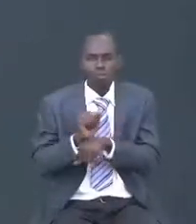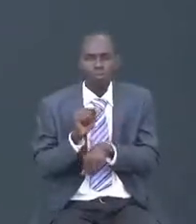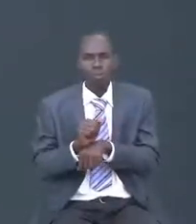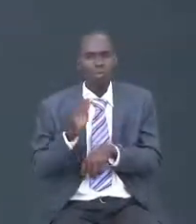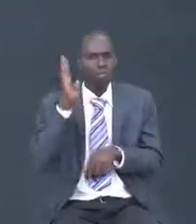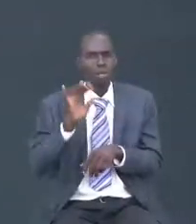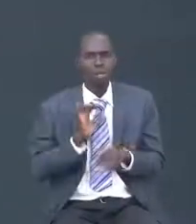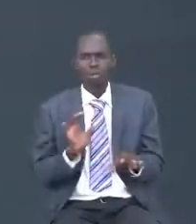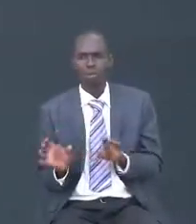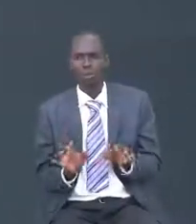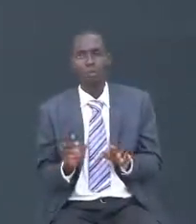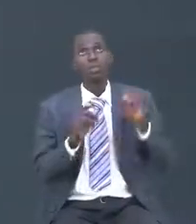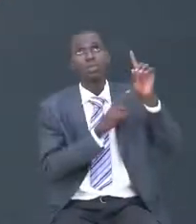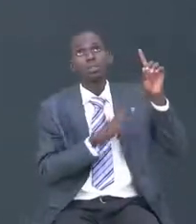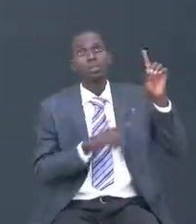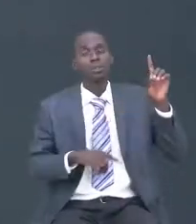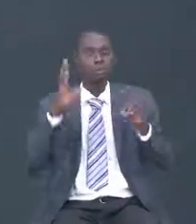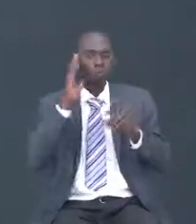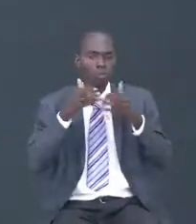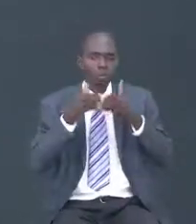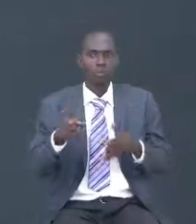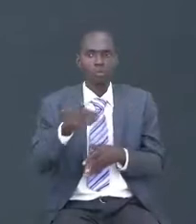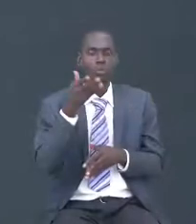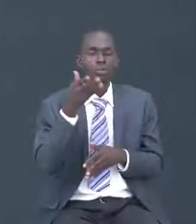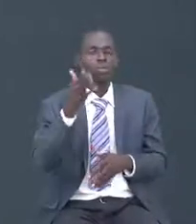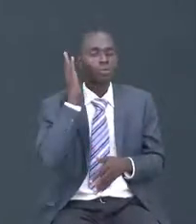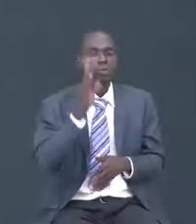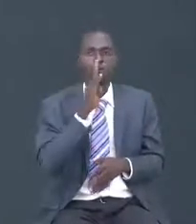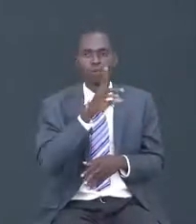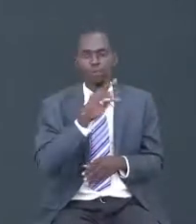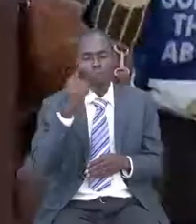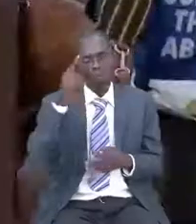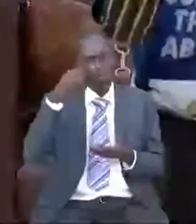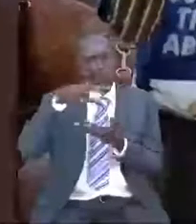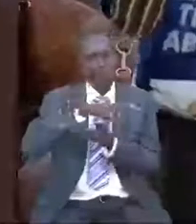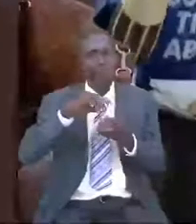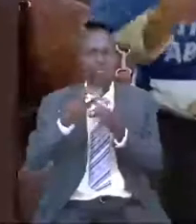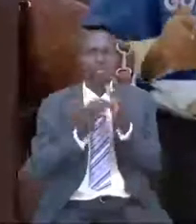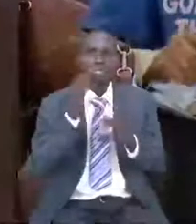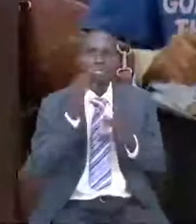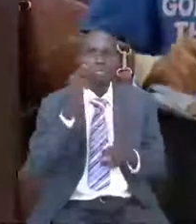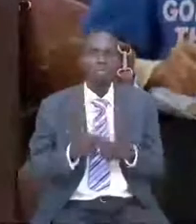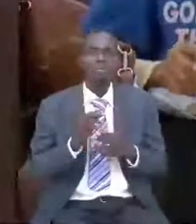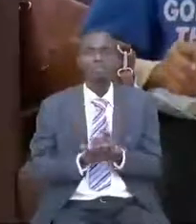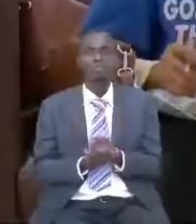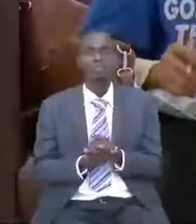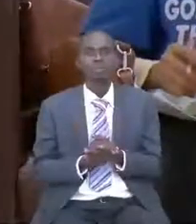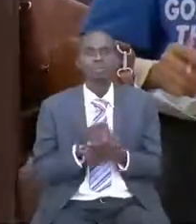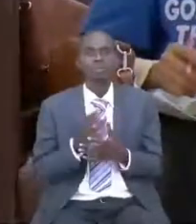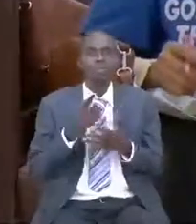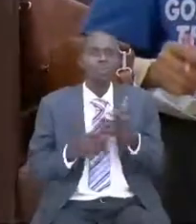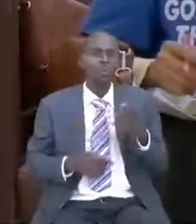Seigneur va te guider et il n'y aura pas de confusion au nom de Jésus. Quel type